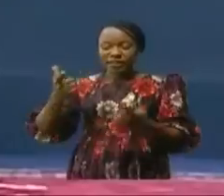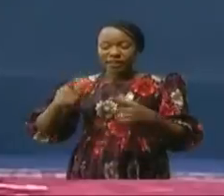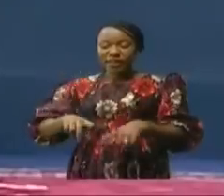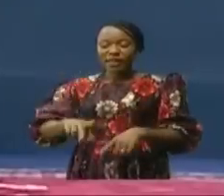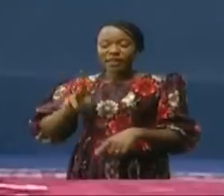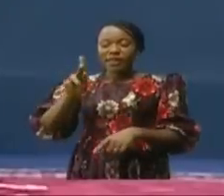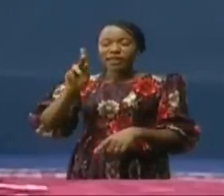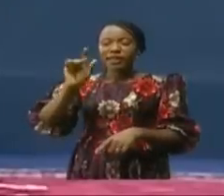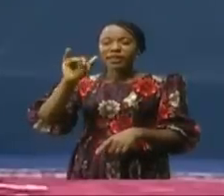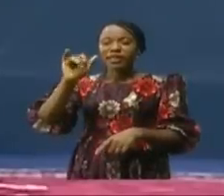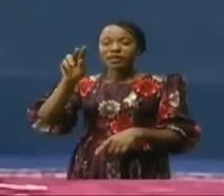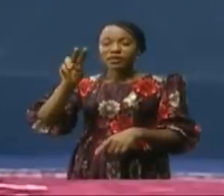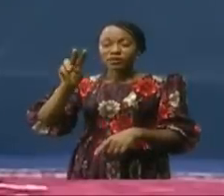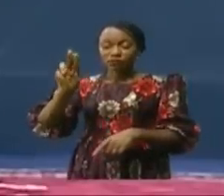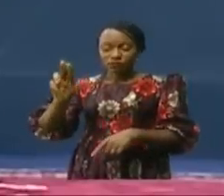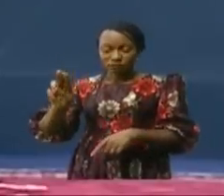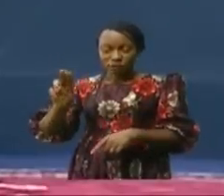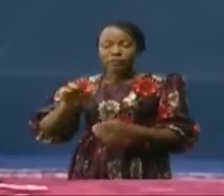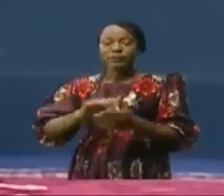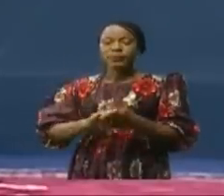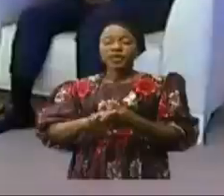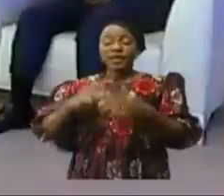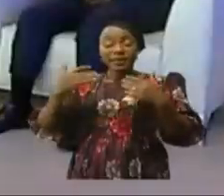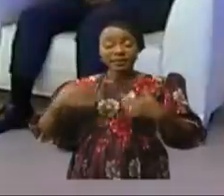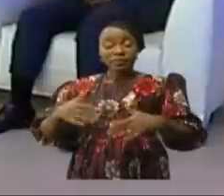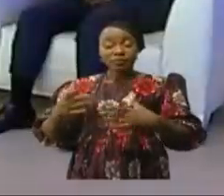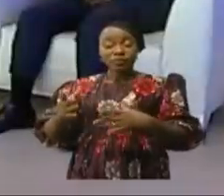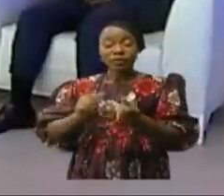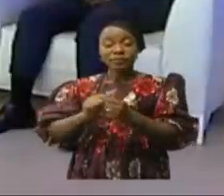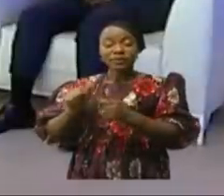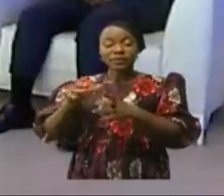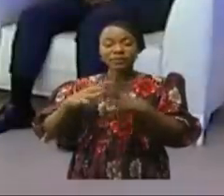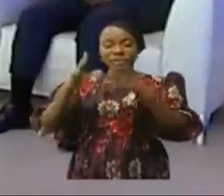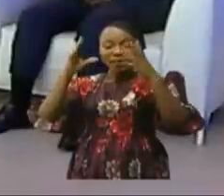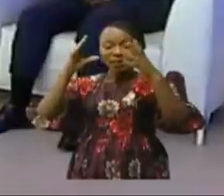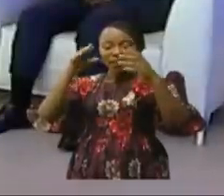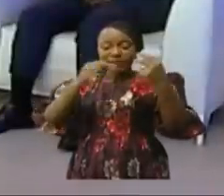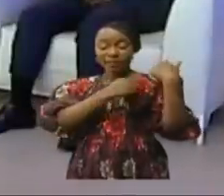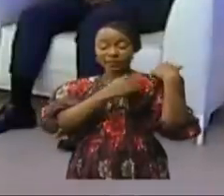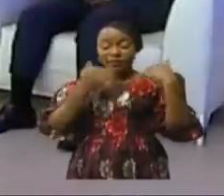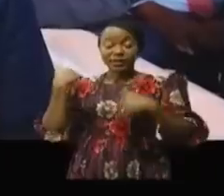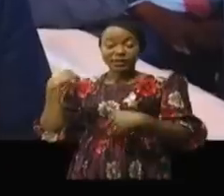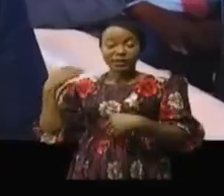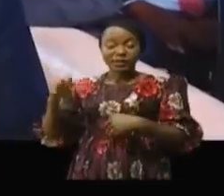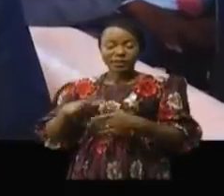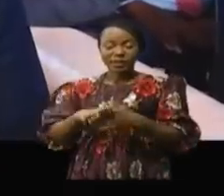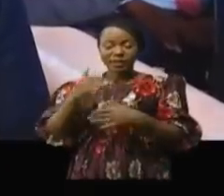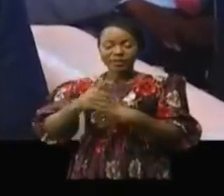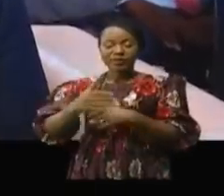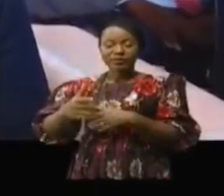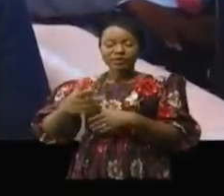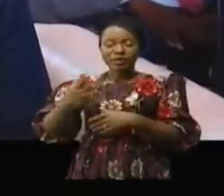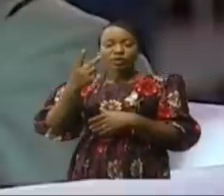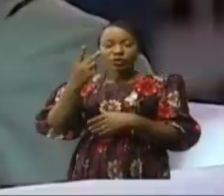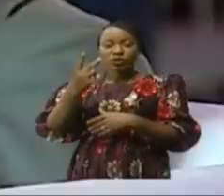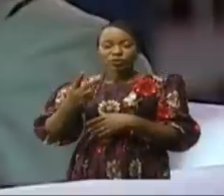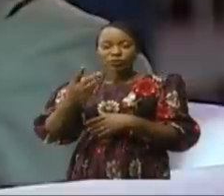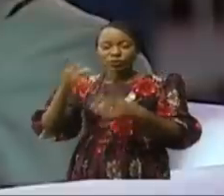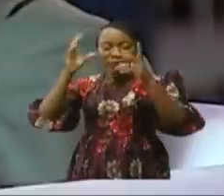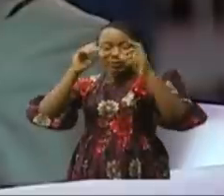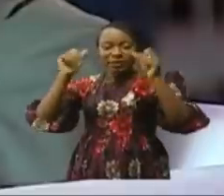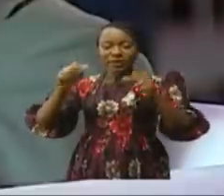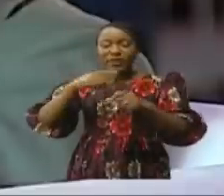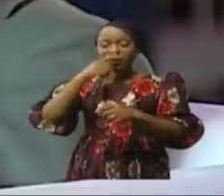l'État, Félix-Antoine Tshisekedi Tshilombo, en présence des présidents de deux chambres du Parlement, Modeste Bahati Lukwebo